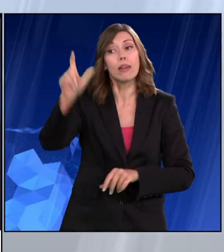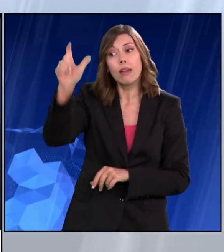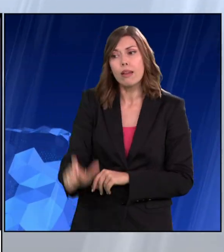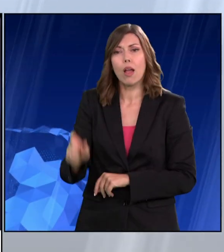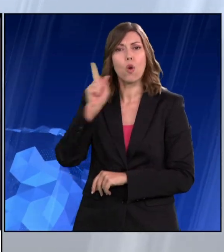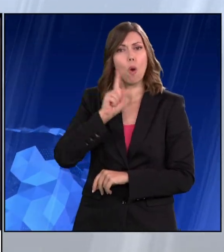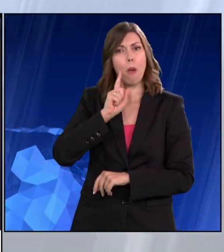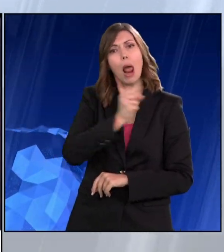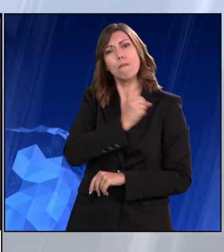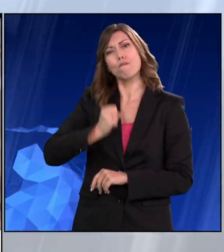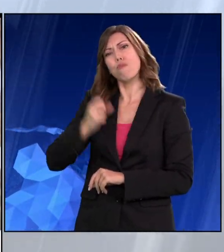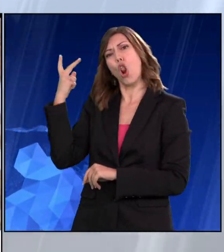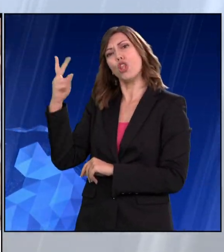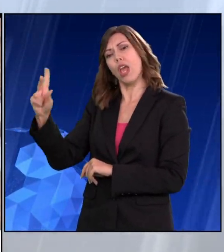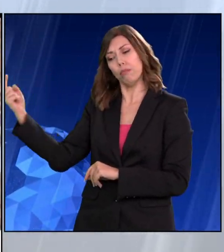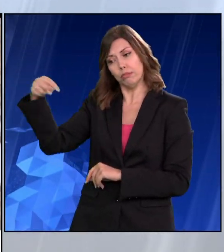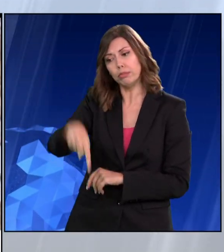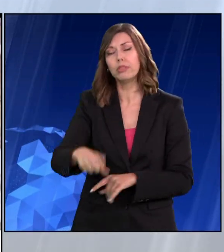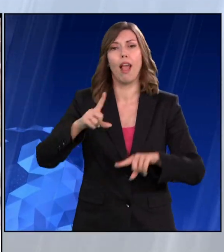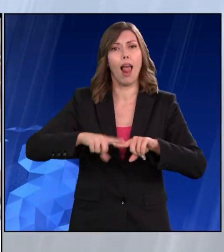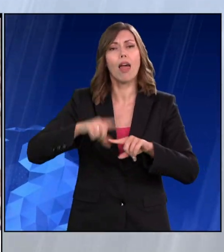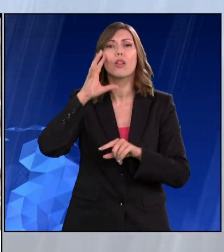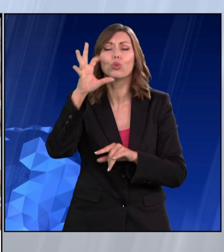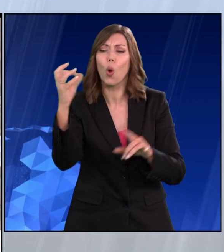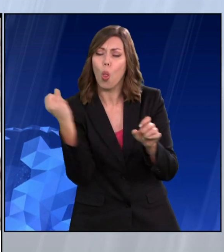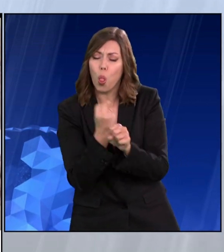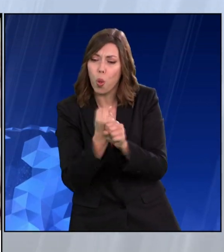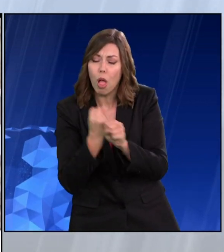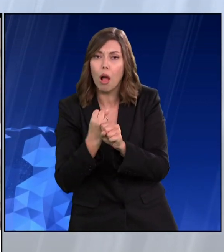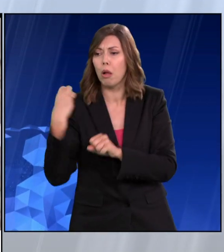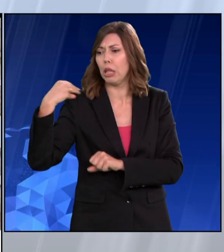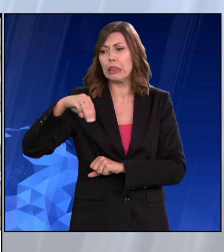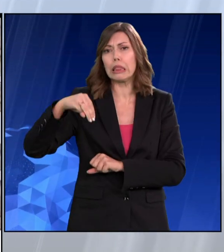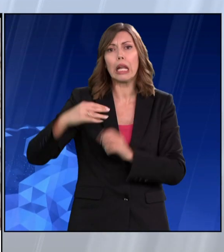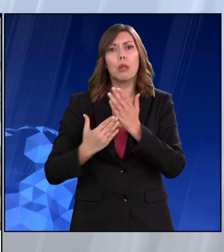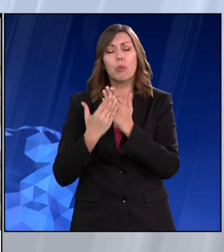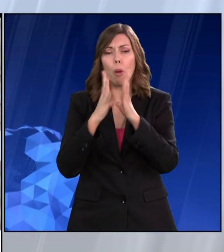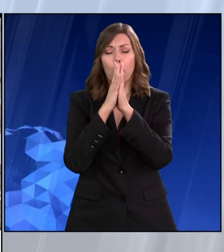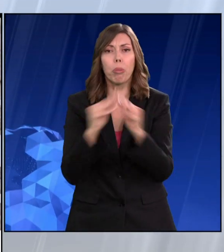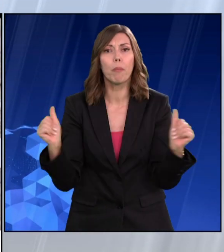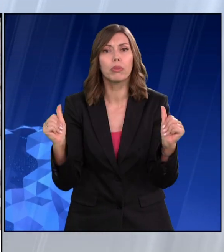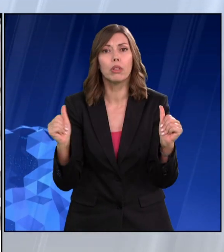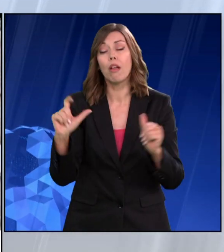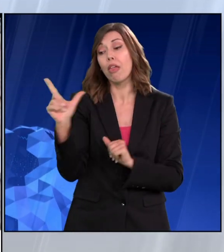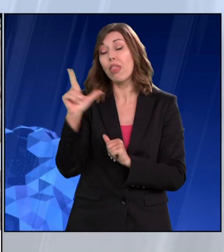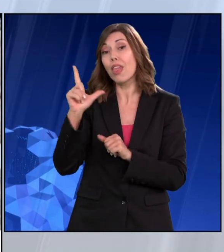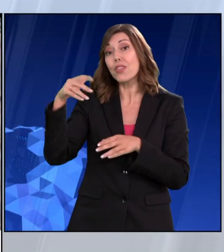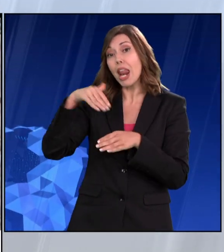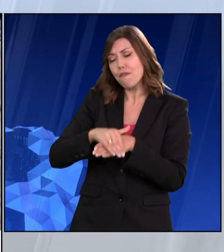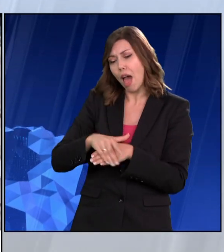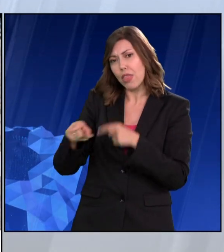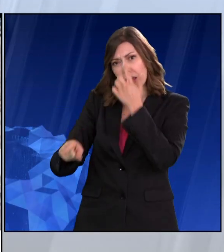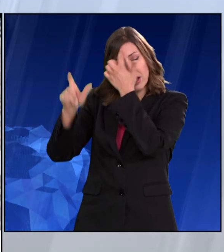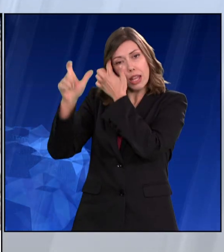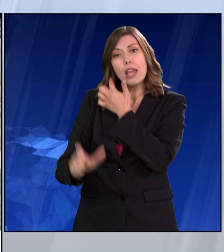την Πολωνία για να εργαστεί και από τα ξημερώματα της Τρίτης αγνοείται. Τα τελευταία ίχνη της καταγράφηκαν το βράδυ της Δευτέρας σε ένα μίνι μάρκετ